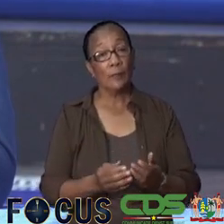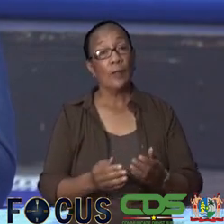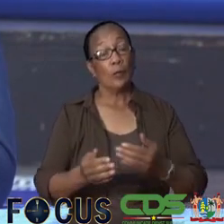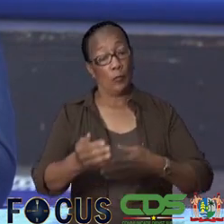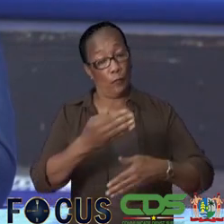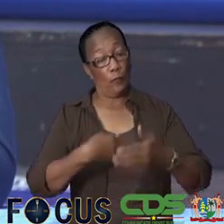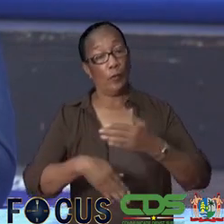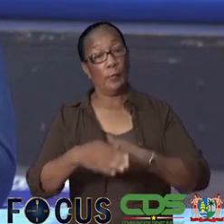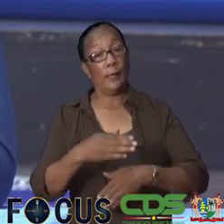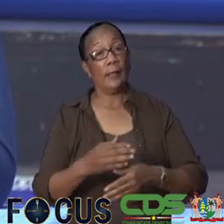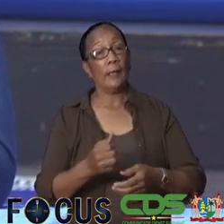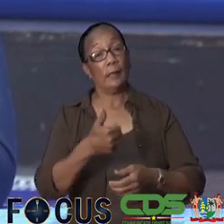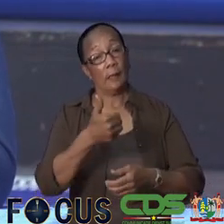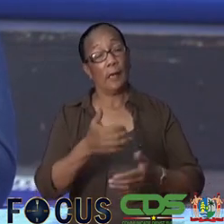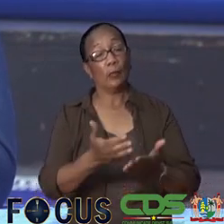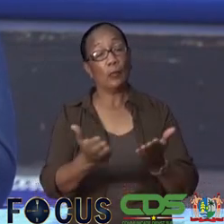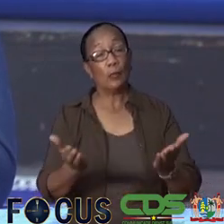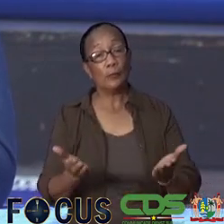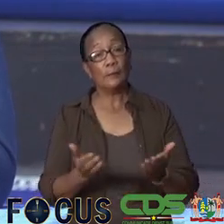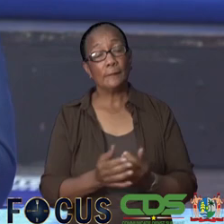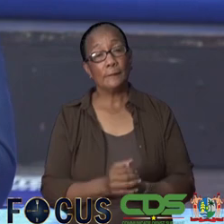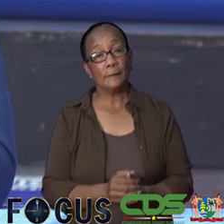voorbereidingen zijn volop in gang.